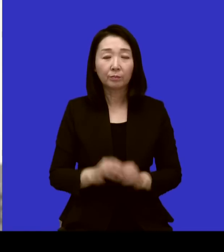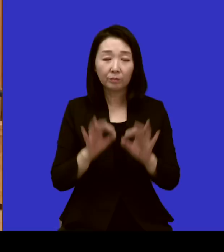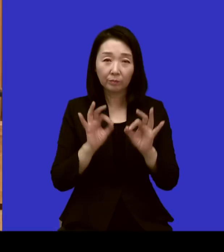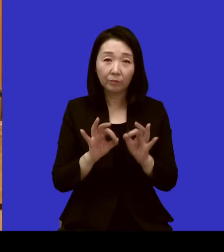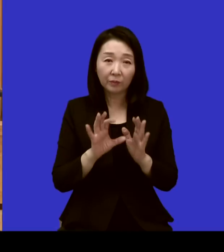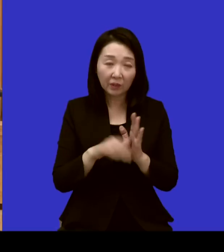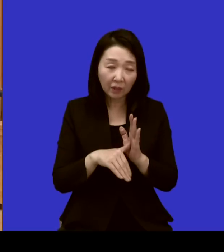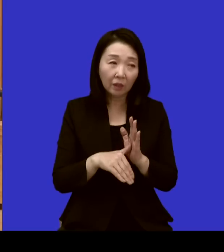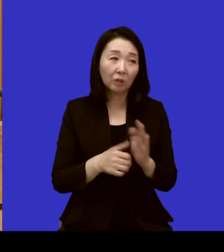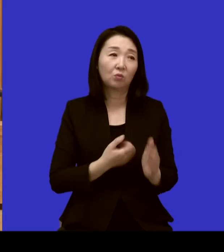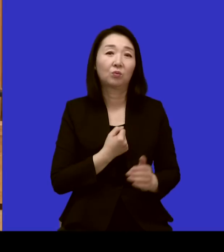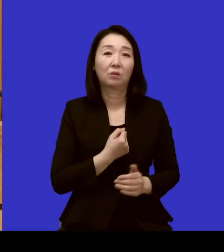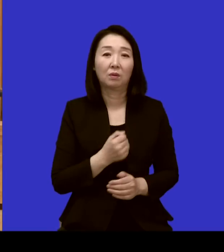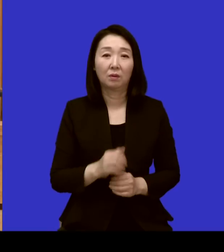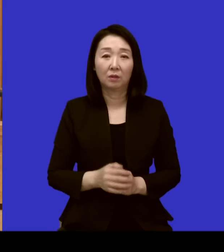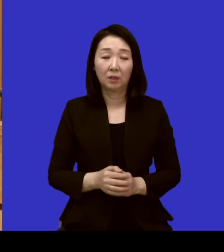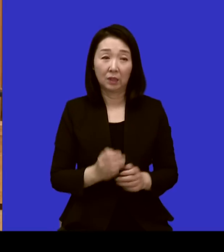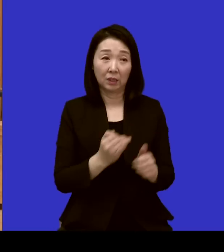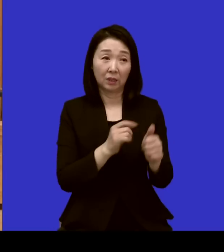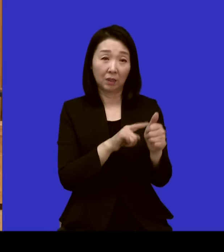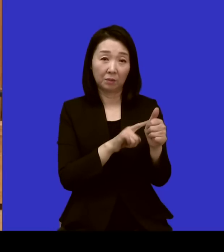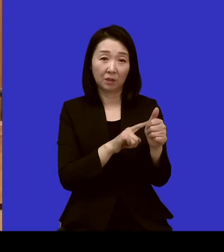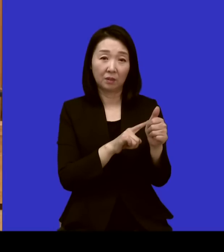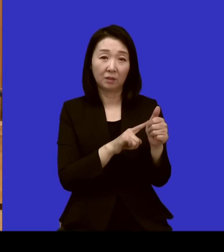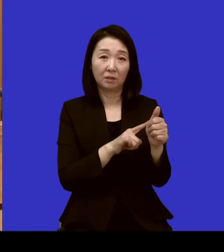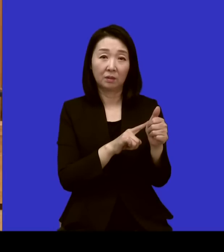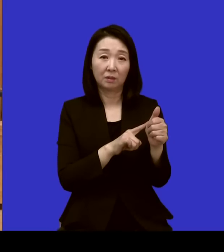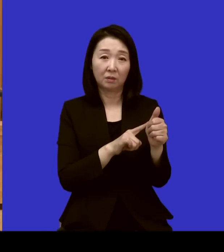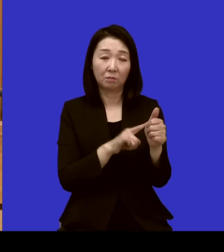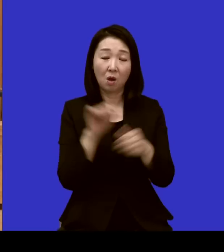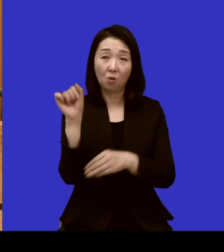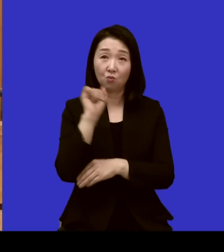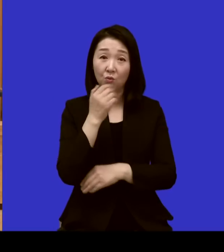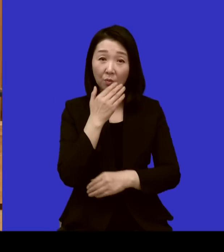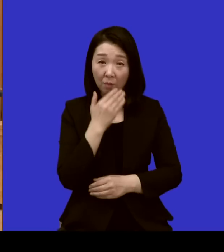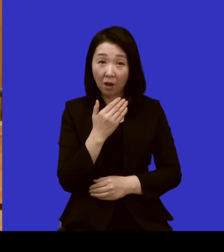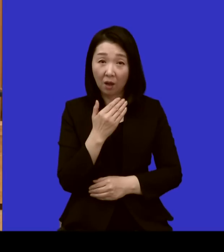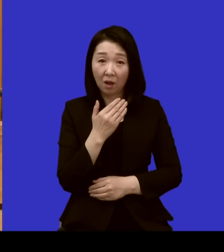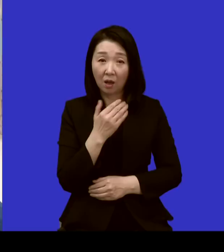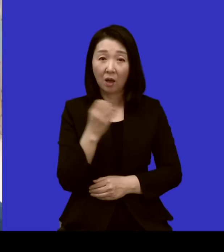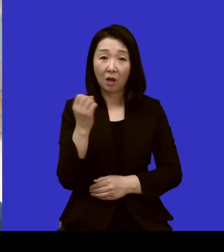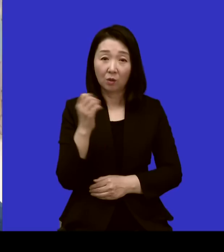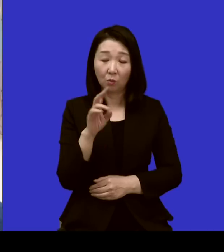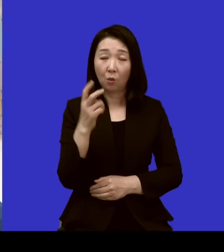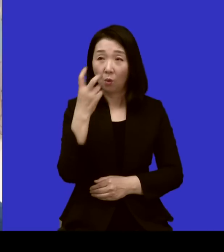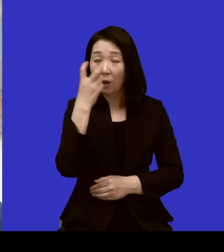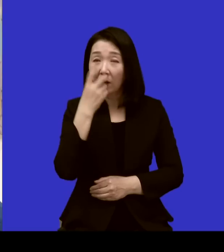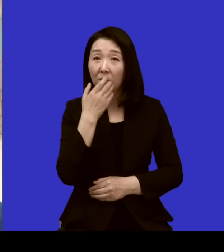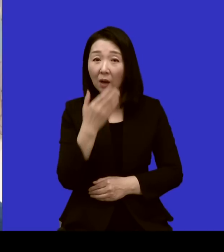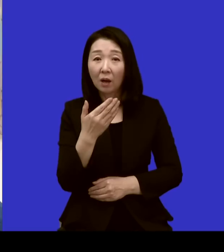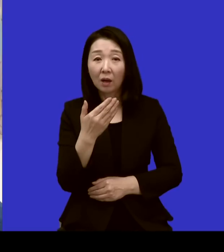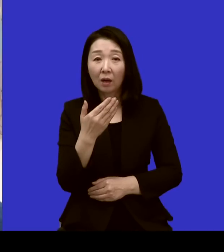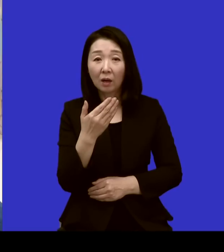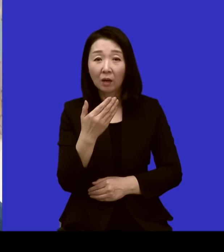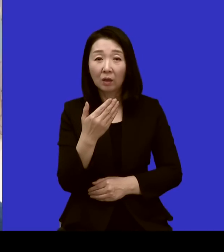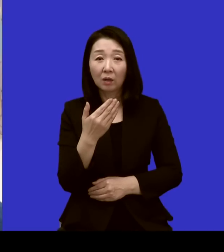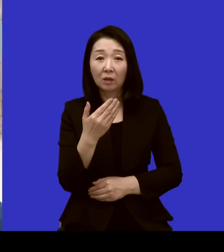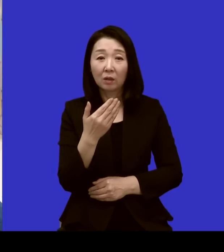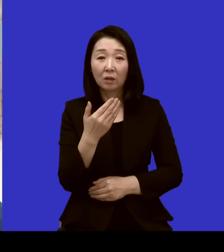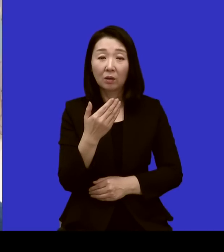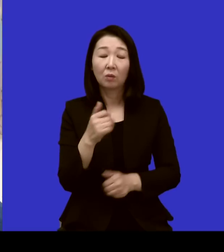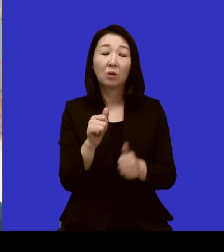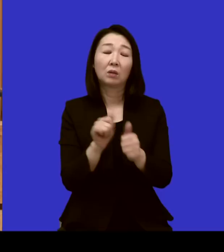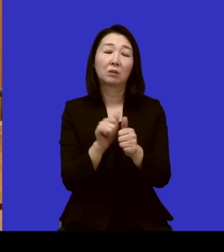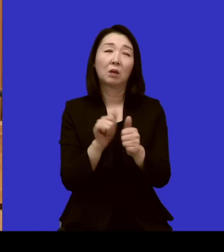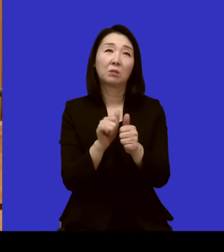받았었습니다. 그럼 남자 학생 같은 경우는 뭐 운전도 해주고 네. 그리고 관리도 하고 뭐 그런 그리고 일들을 이제 남자 접대부 일도 같이